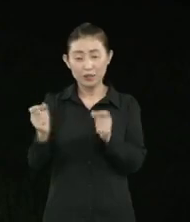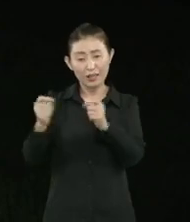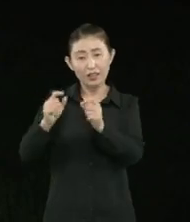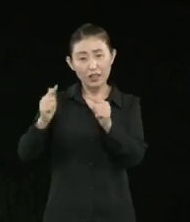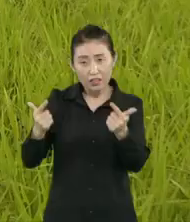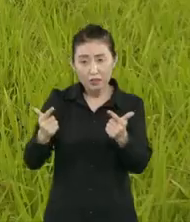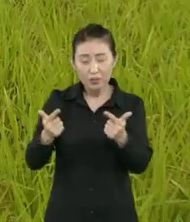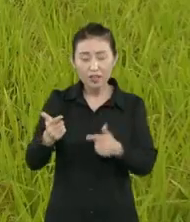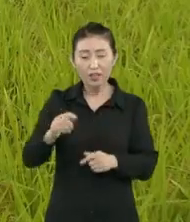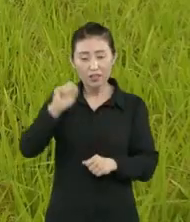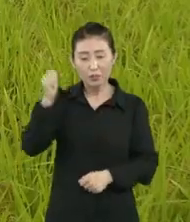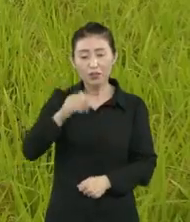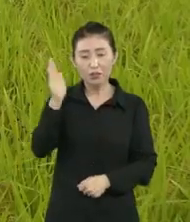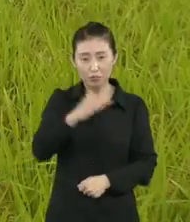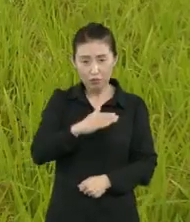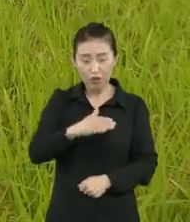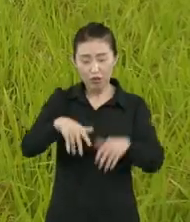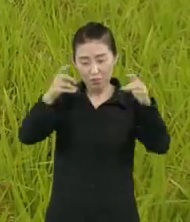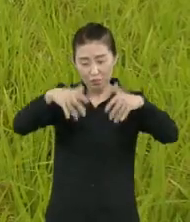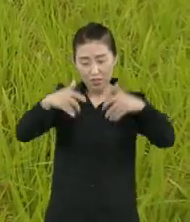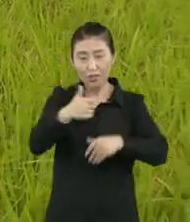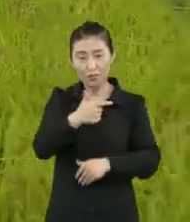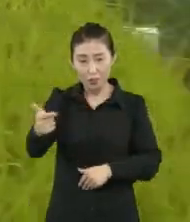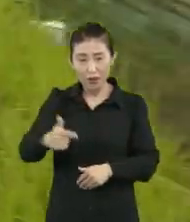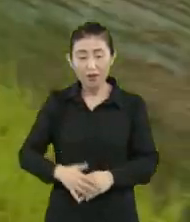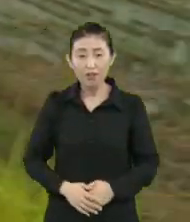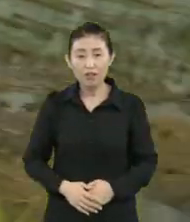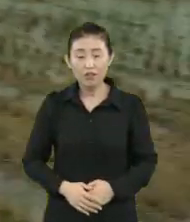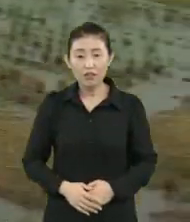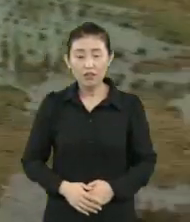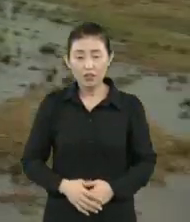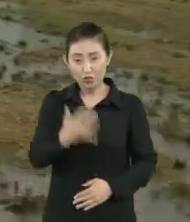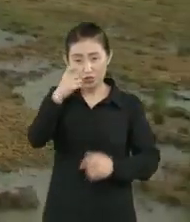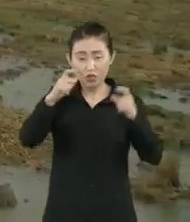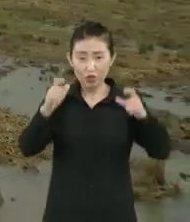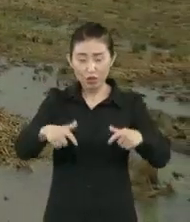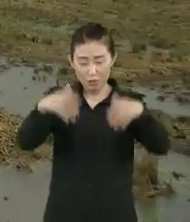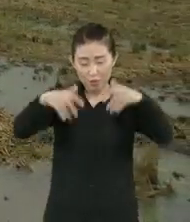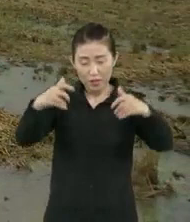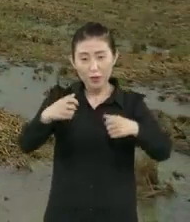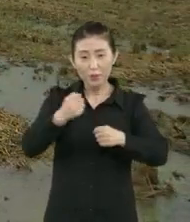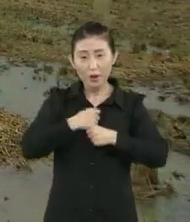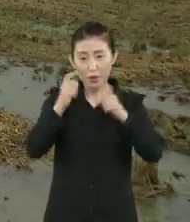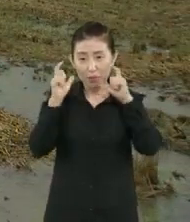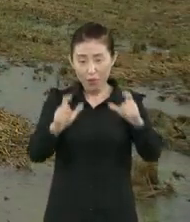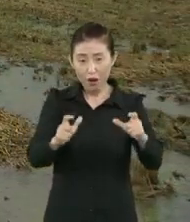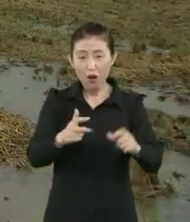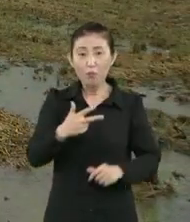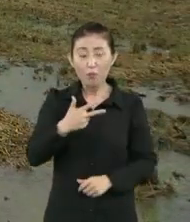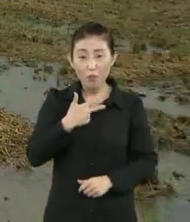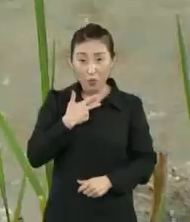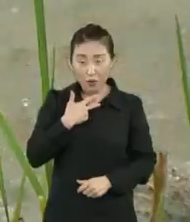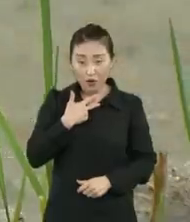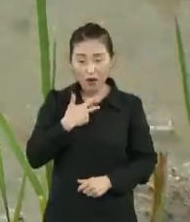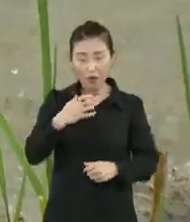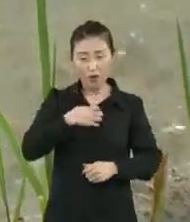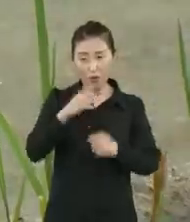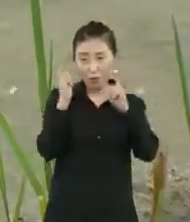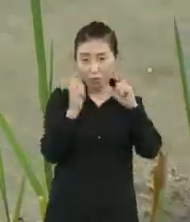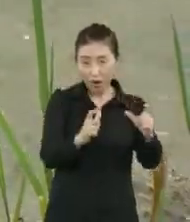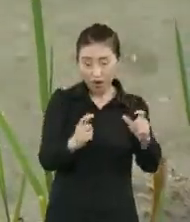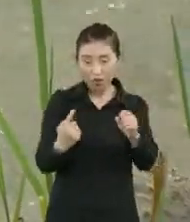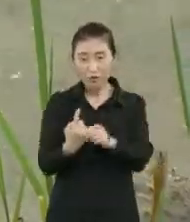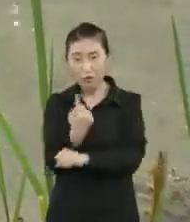있습니다 기상청은 태풍이 복사하기 전부터 충청권에 호투 포를 내렸는데 충남 보령의 후 경보가 태종과 충 난